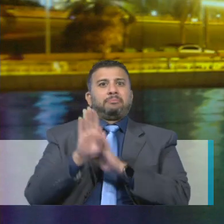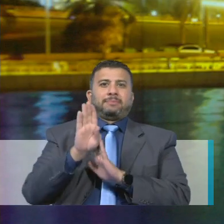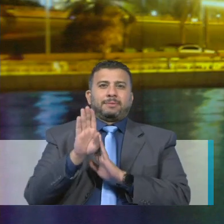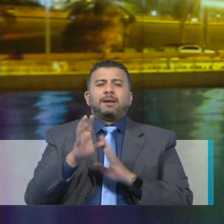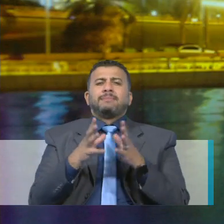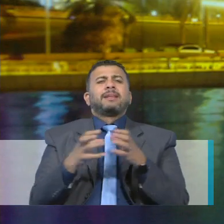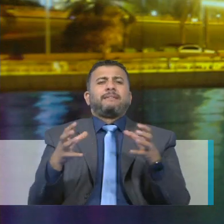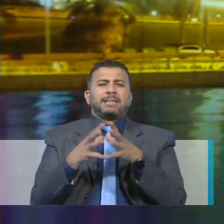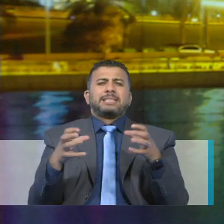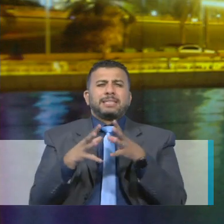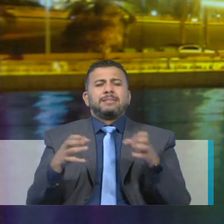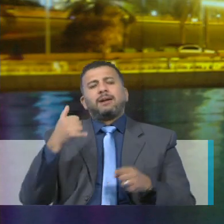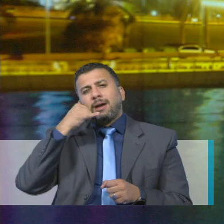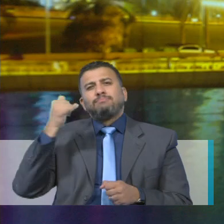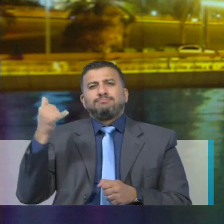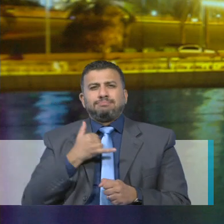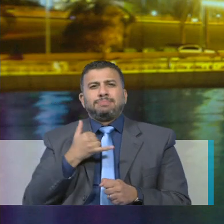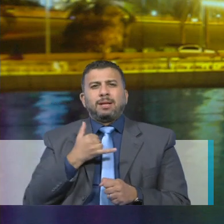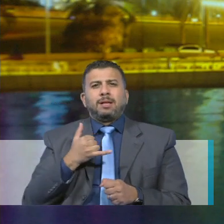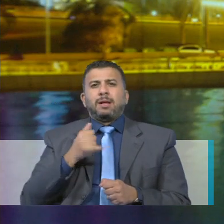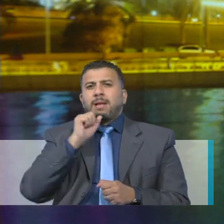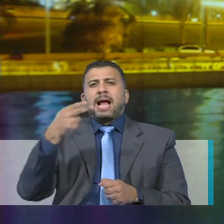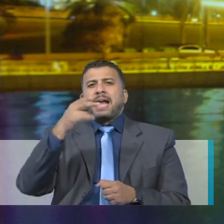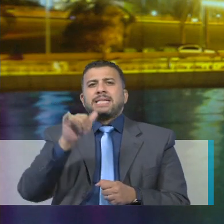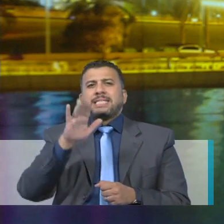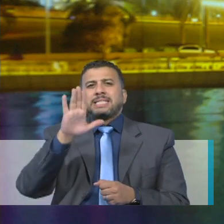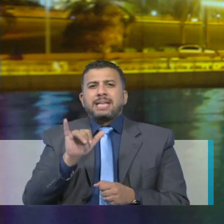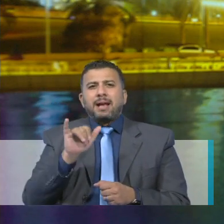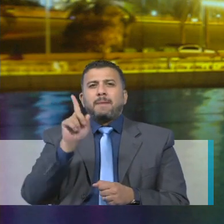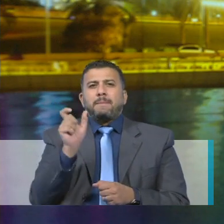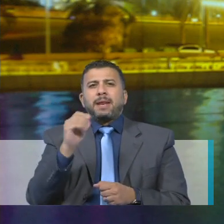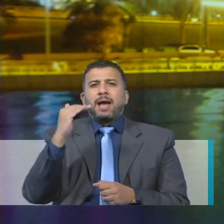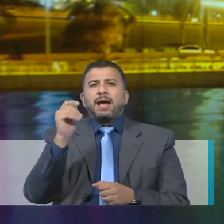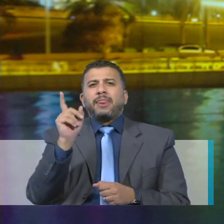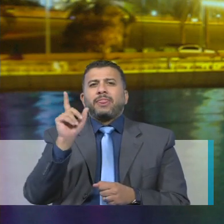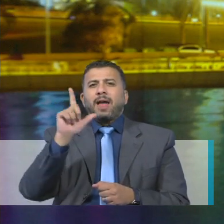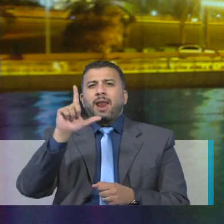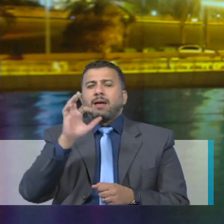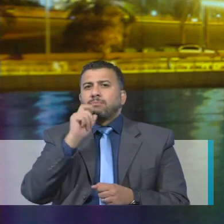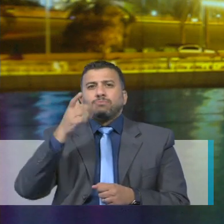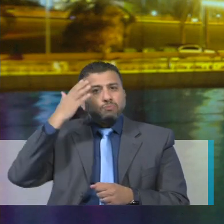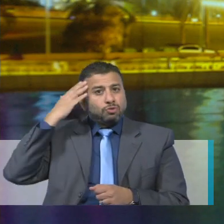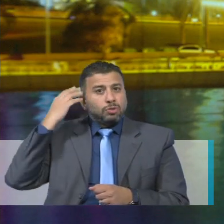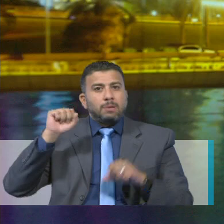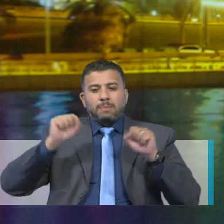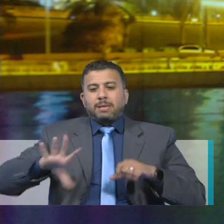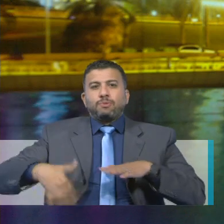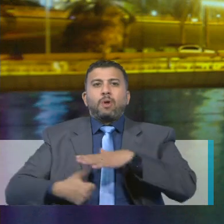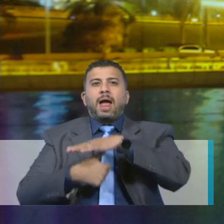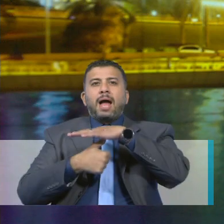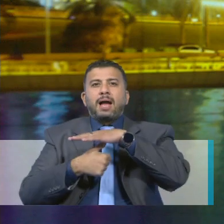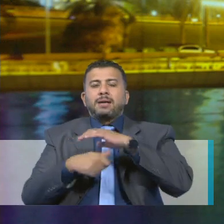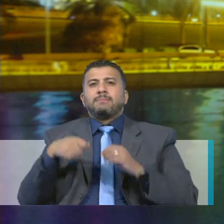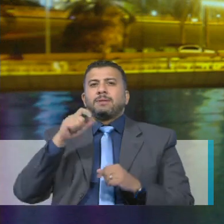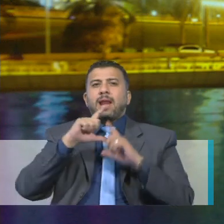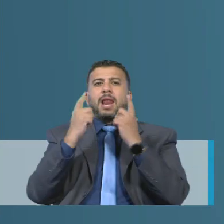وللمزيد من التفاصيل ينضم إلينا عبر الهاتف سعادة المستشار عيسى بن حنظل، المستشار القانوني بمكتب سمو الحاكم